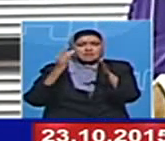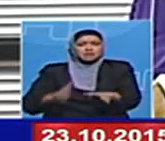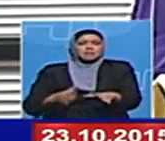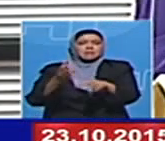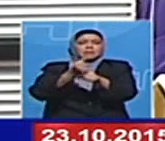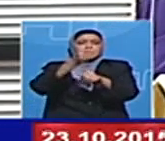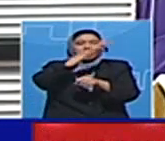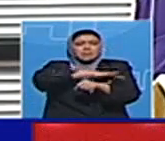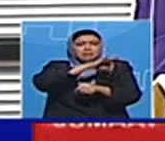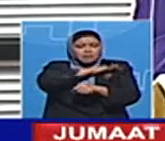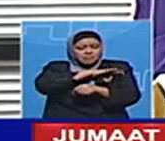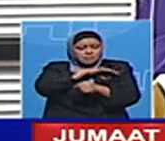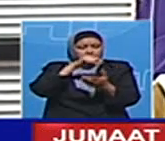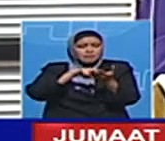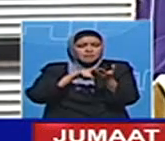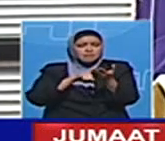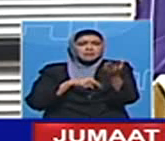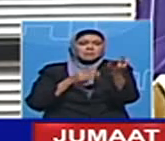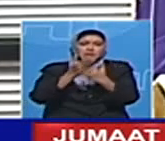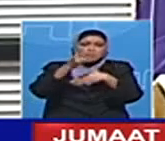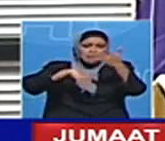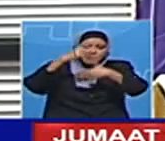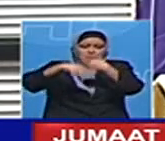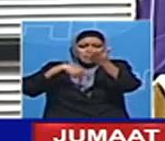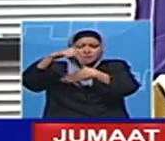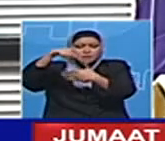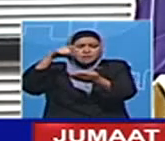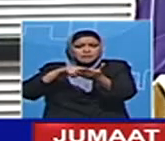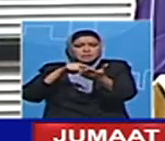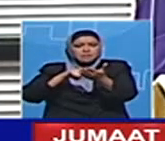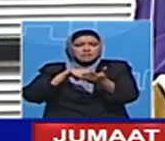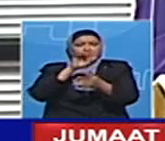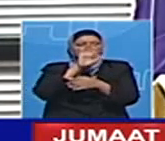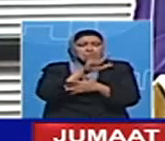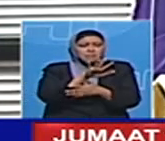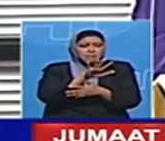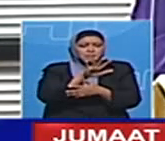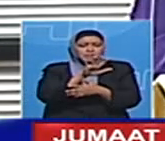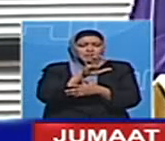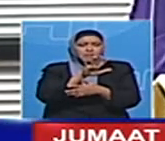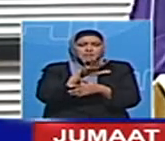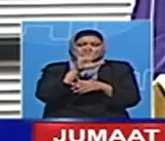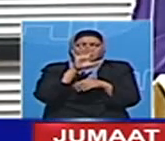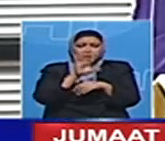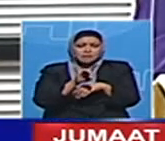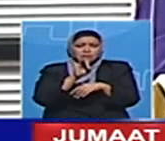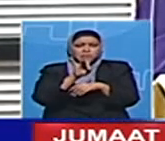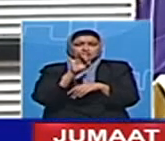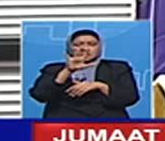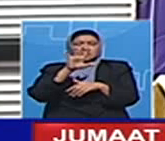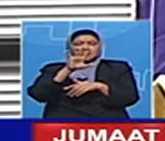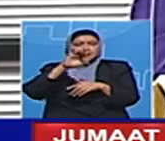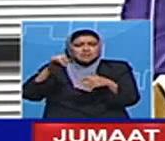ini melalui antaranya program-program berikut pertama R85 juta untuk peralatan latihan